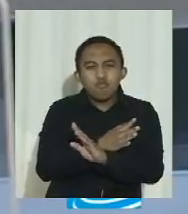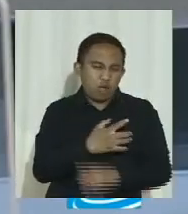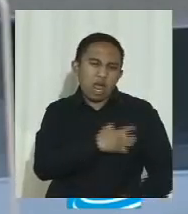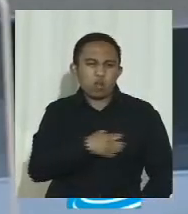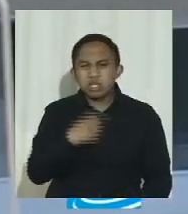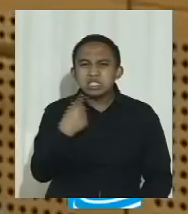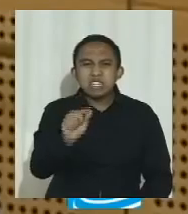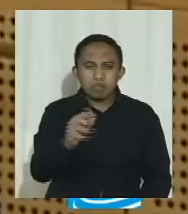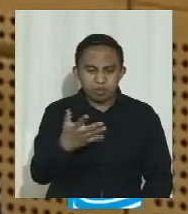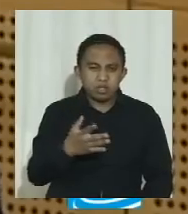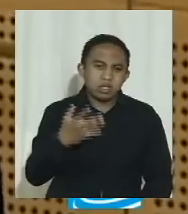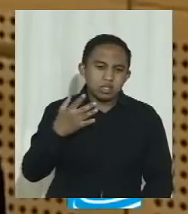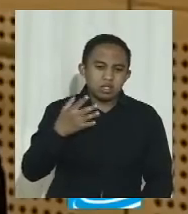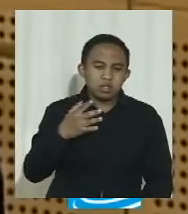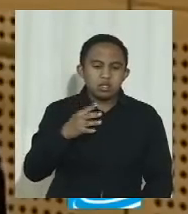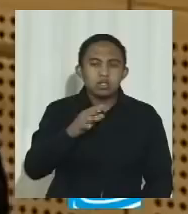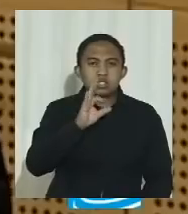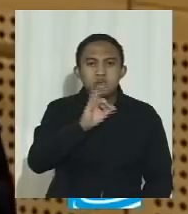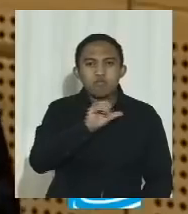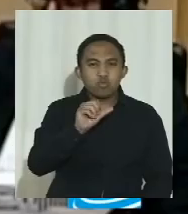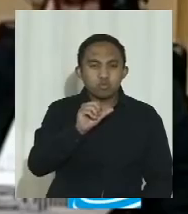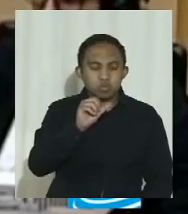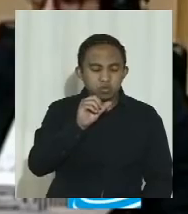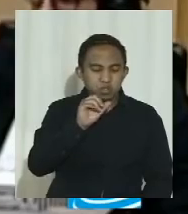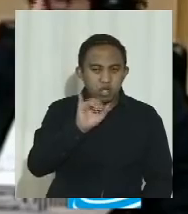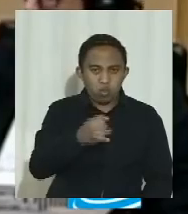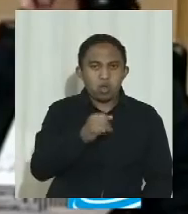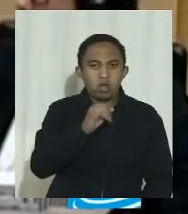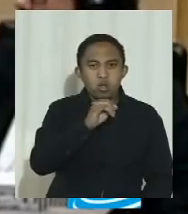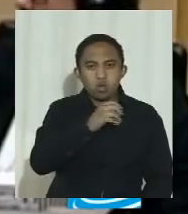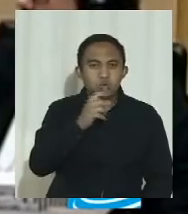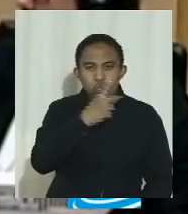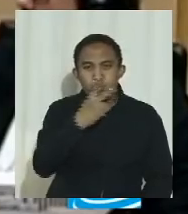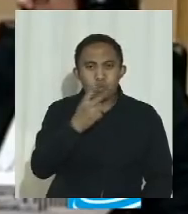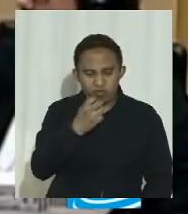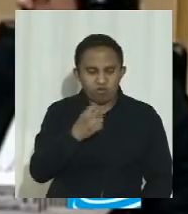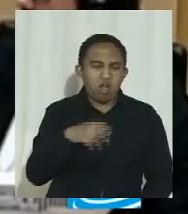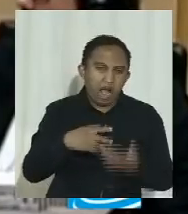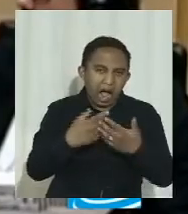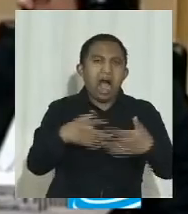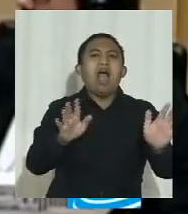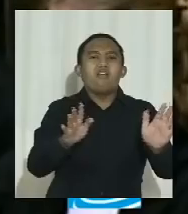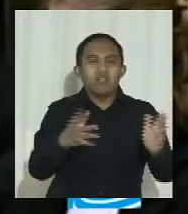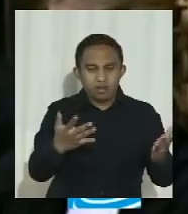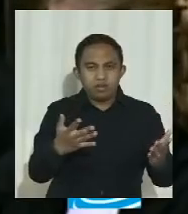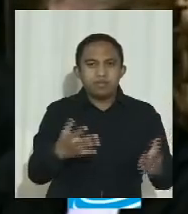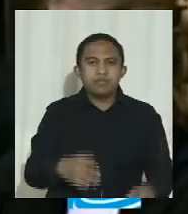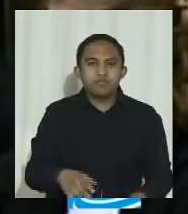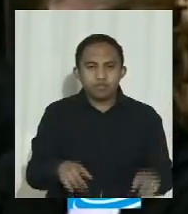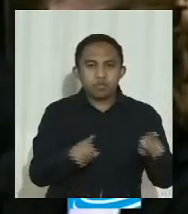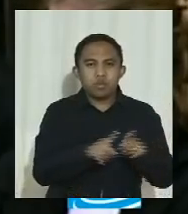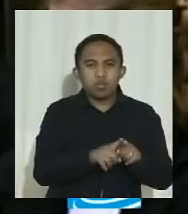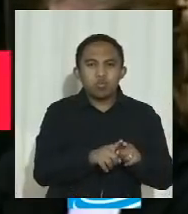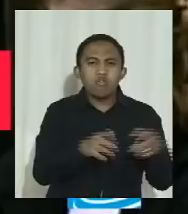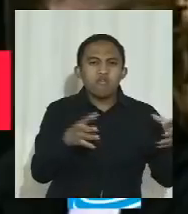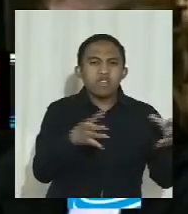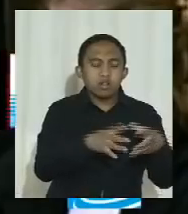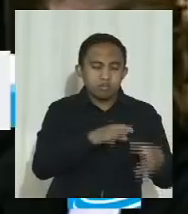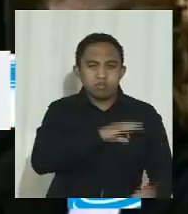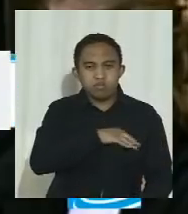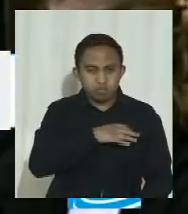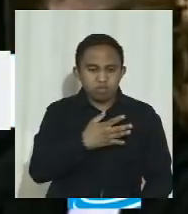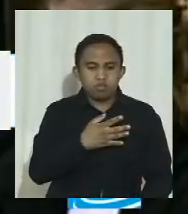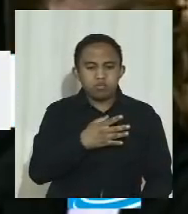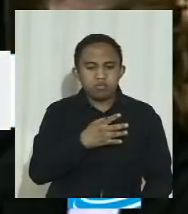janoary 5,120 no afaka madiodio izy sy ny namany no mafisy ny firaisam-pirenena ity taona